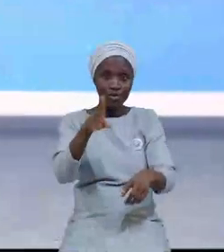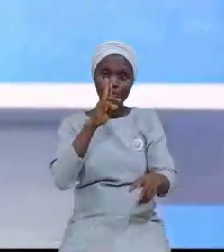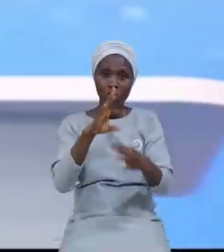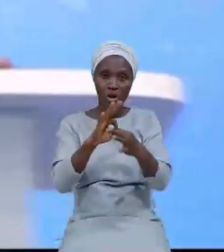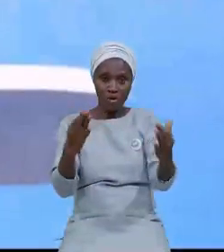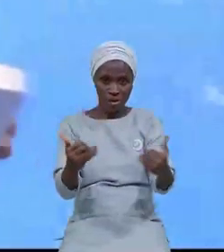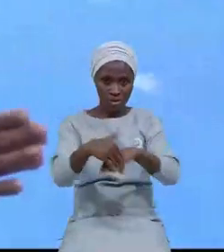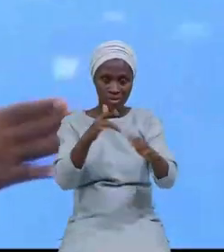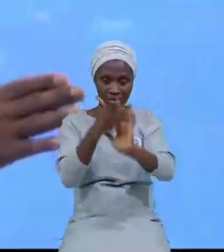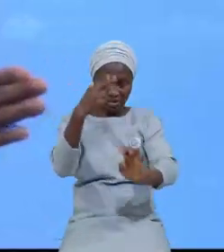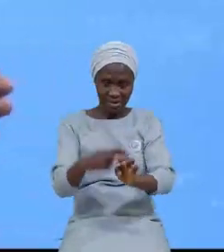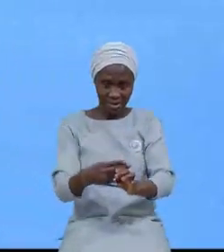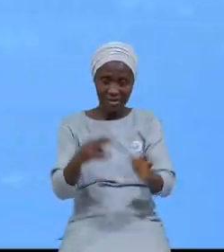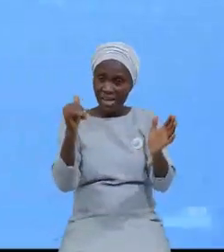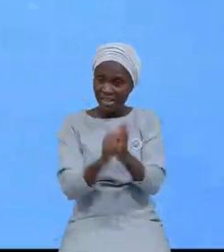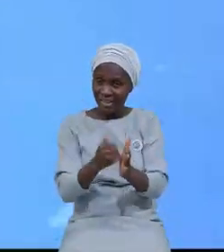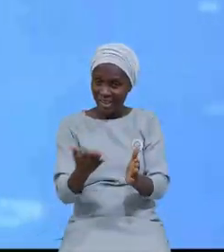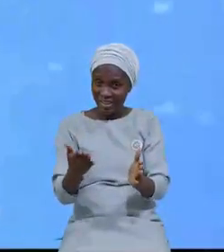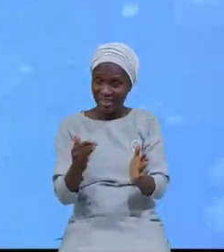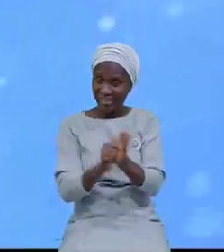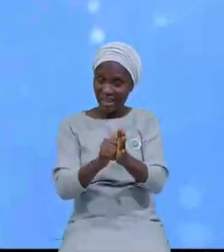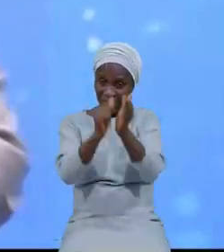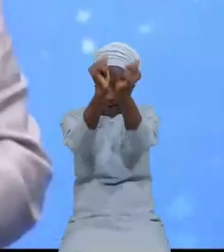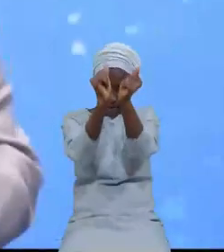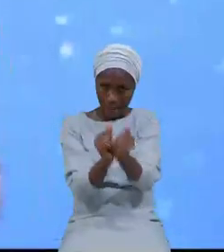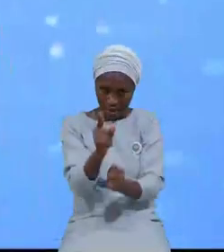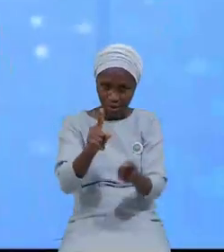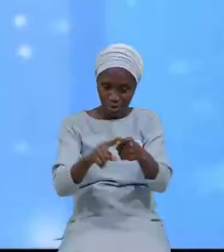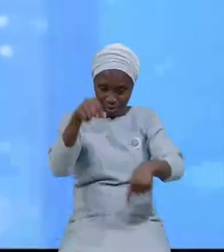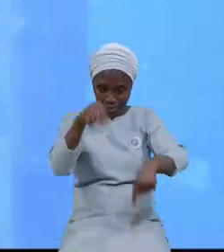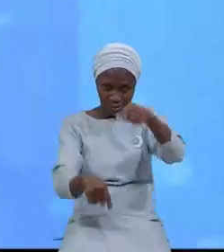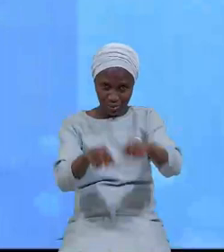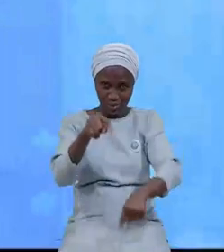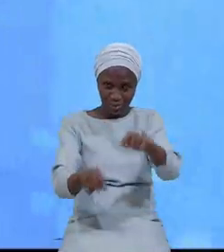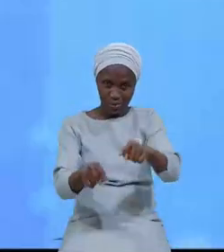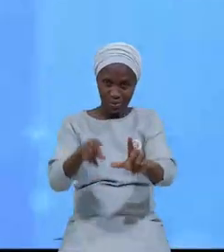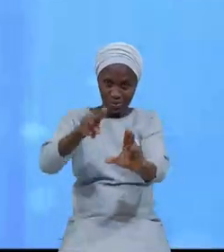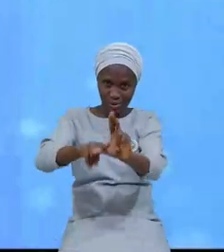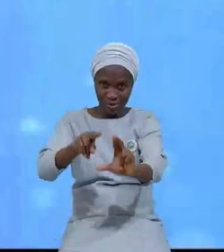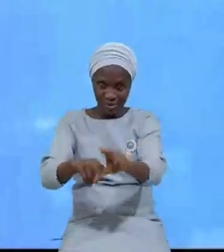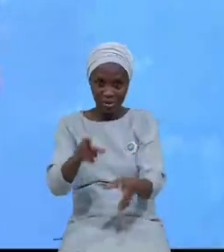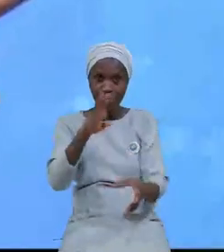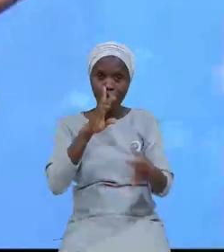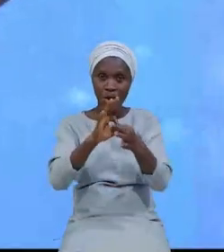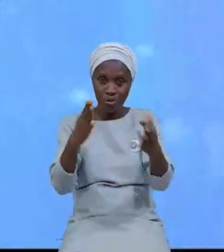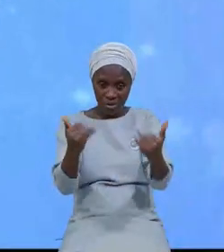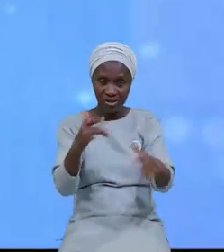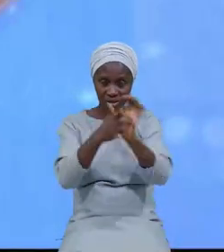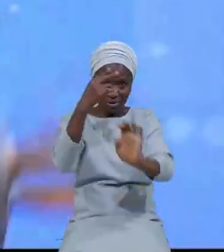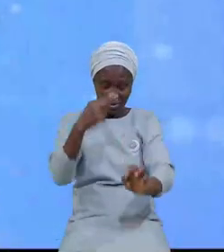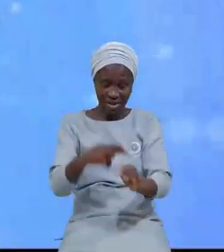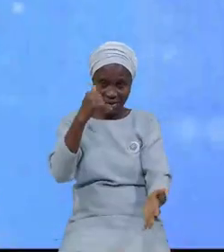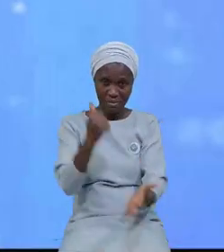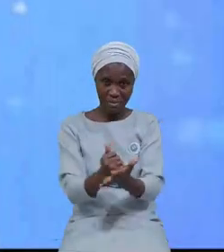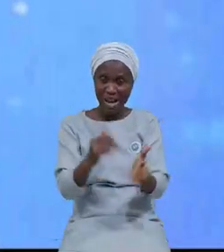cette chose qui t'a attaché au béquill tu es délié ce soir cette chose qui a